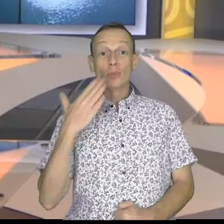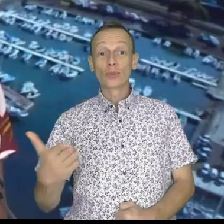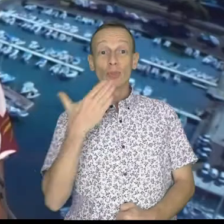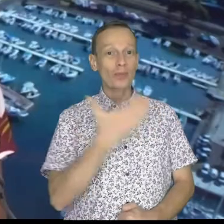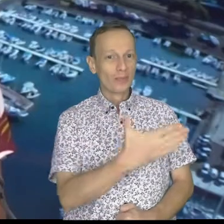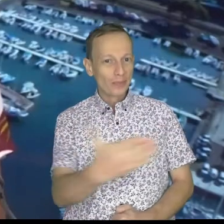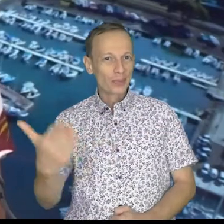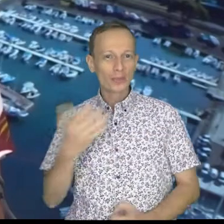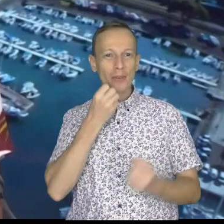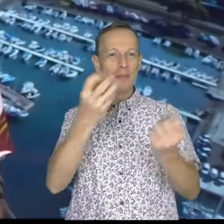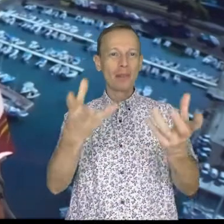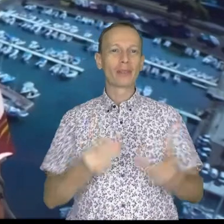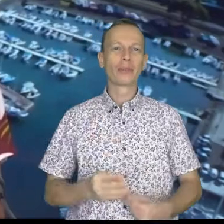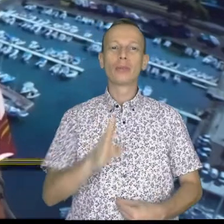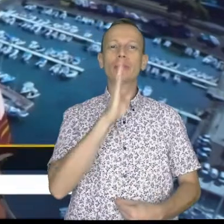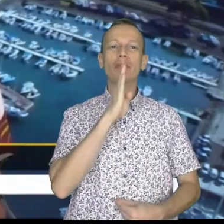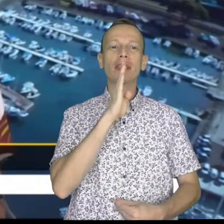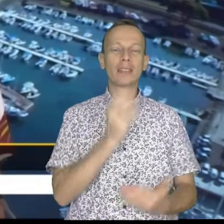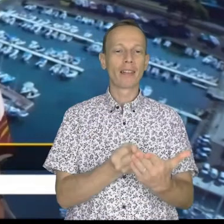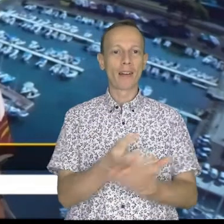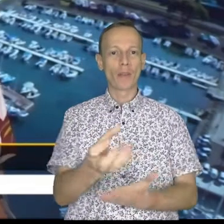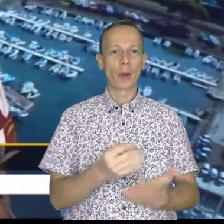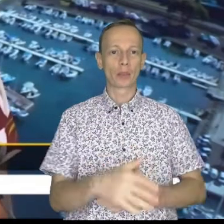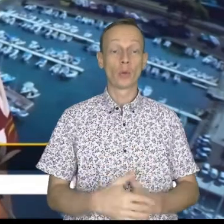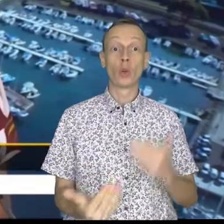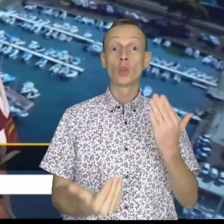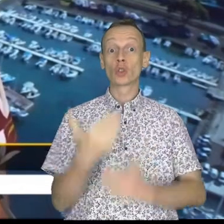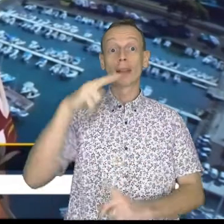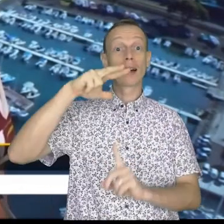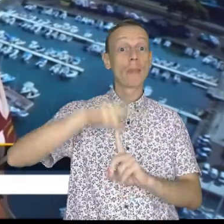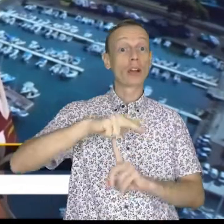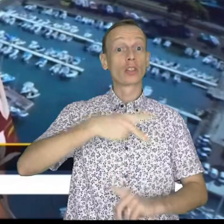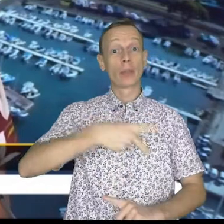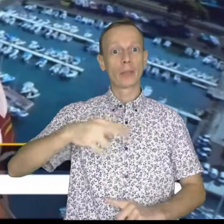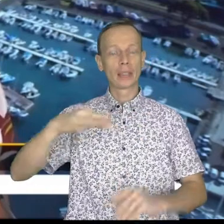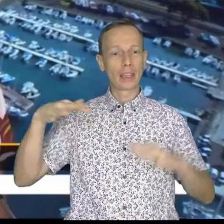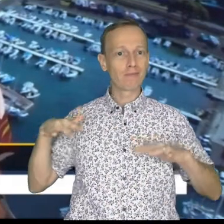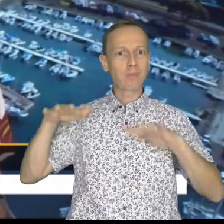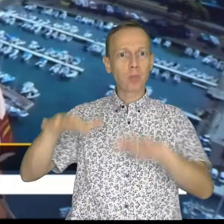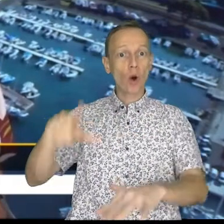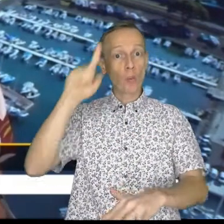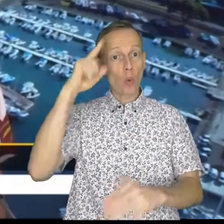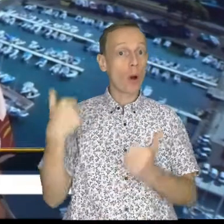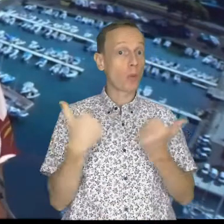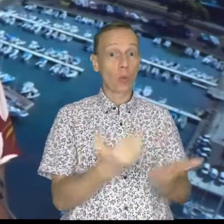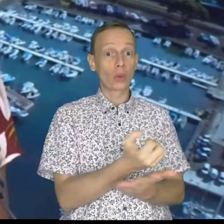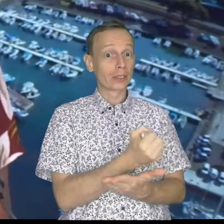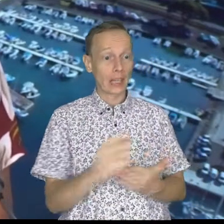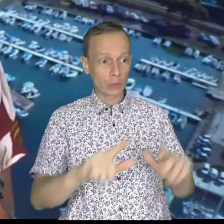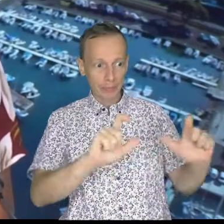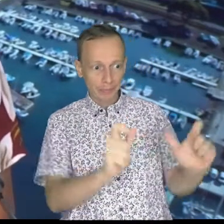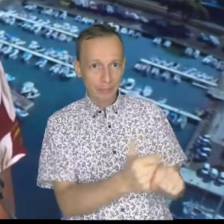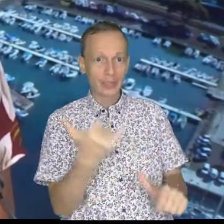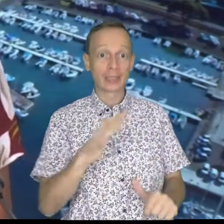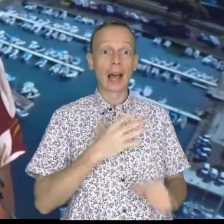Bonjour Lovaina, bonjour à tous et bienvenue dans votre flash de la mi-journée. Beaucoup de monde ce matin au marché de Papeete pour le dépistage gratuit du diabète organisé